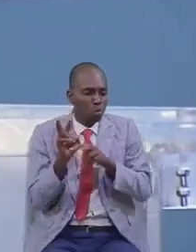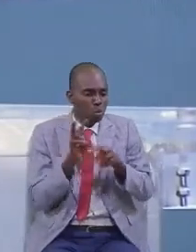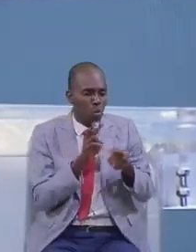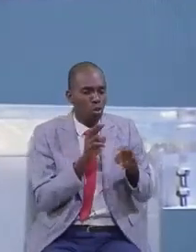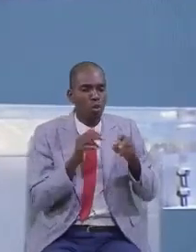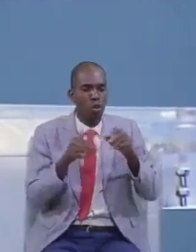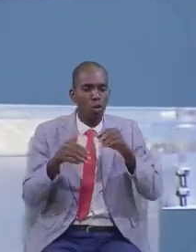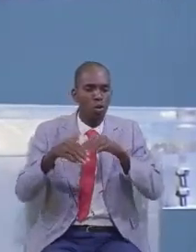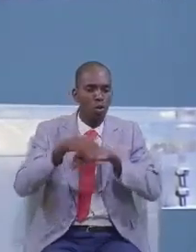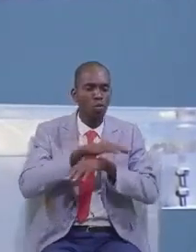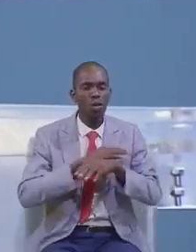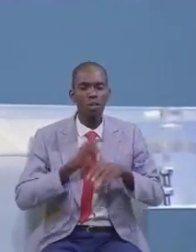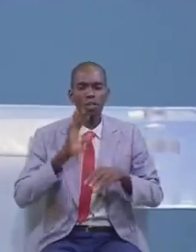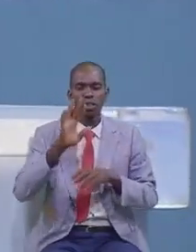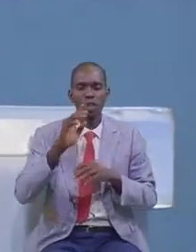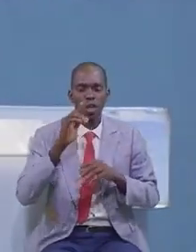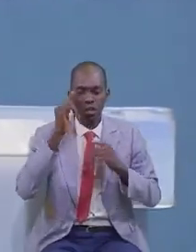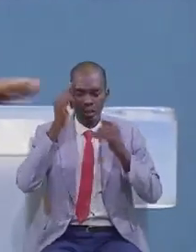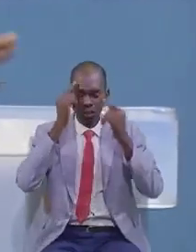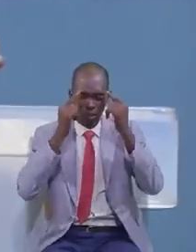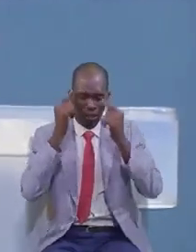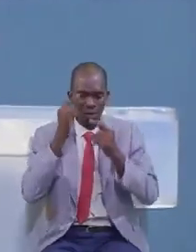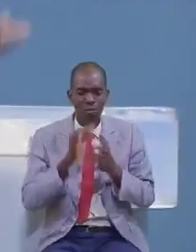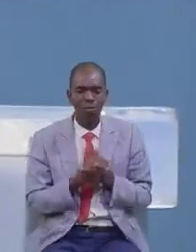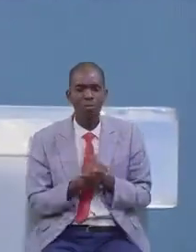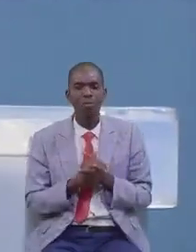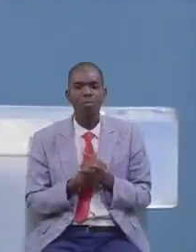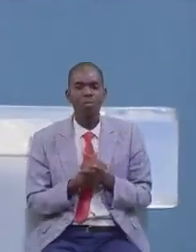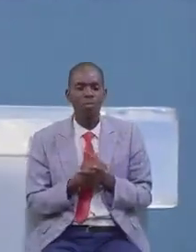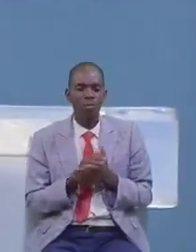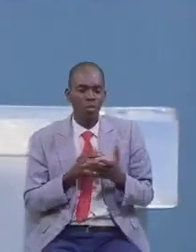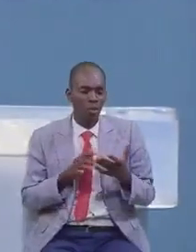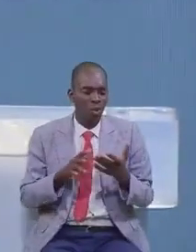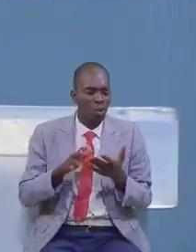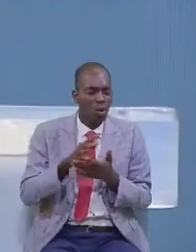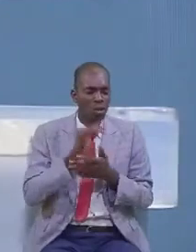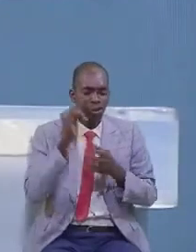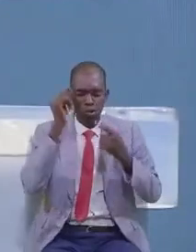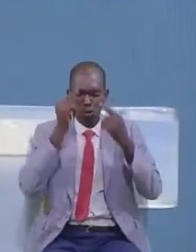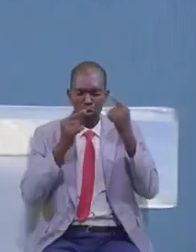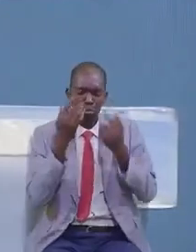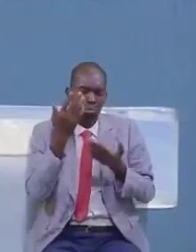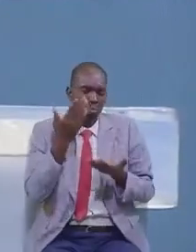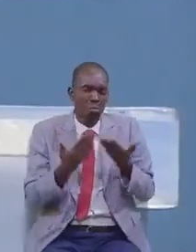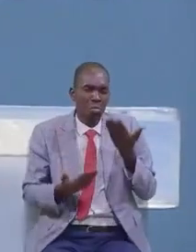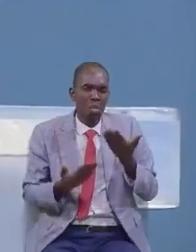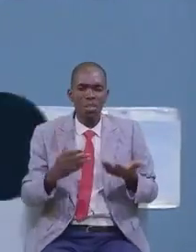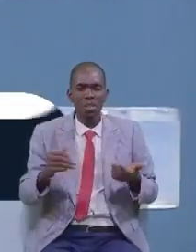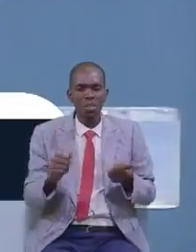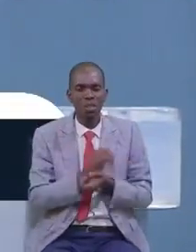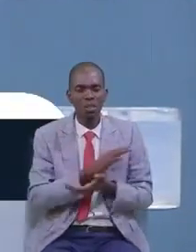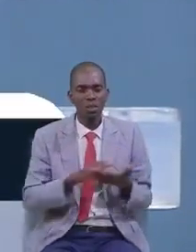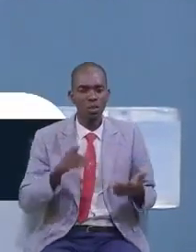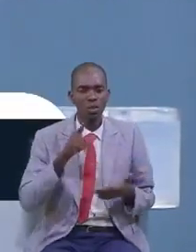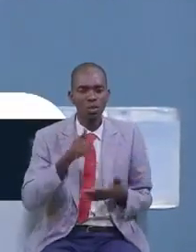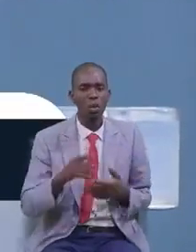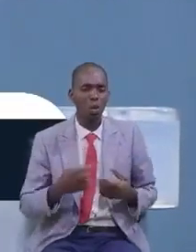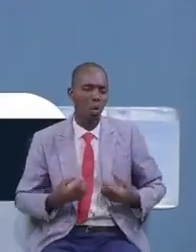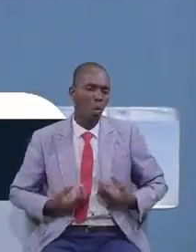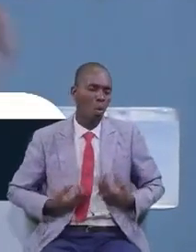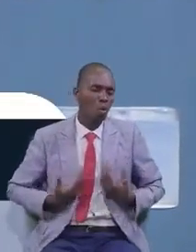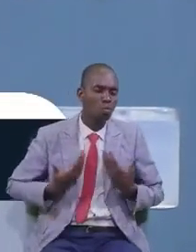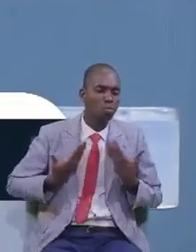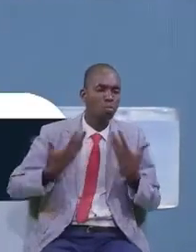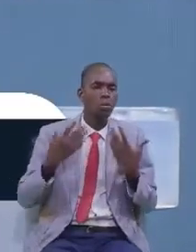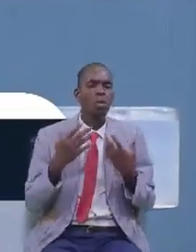మీ ఆలోచనలను గమనించుకోనండి. Your thoughts can either destroy you or delight you or make life